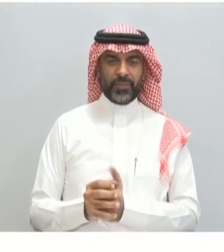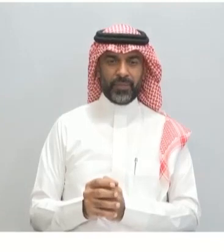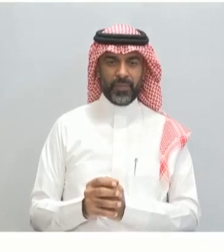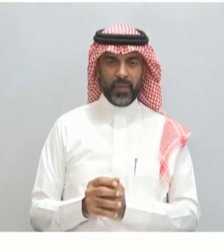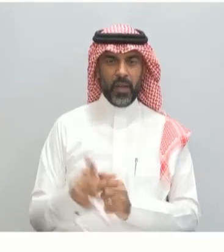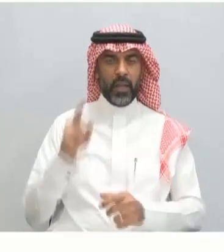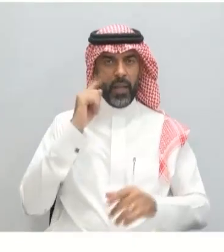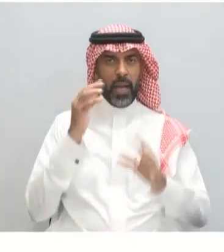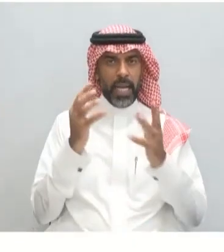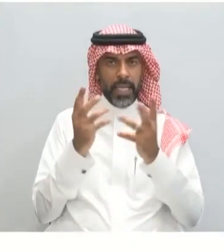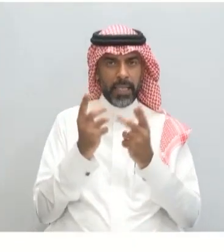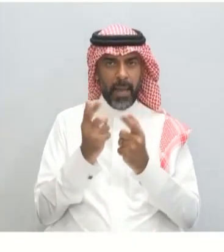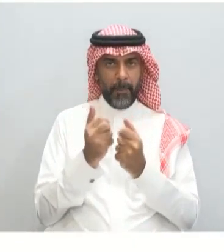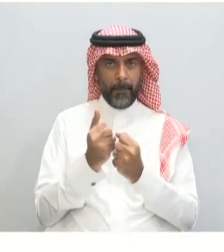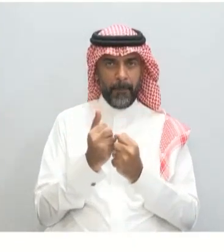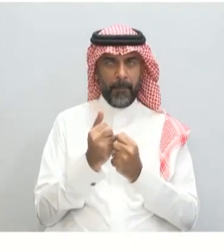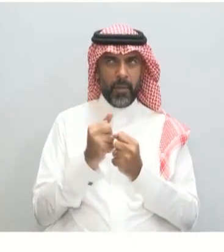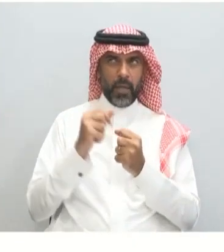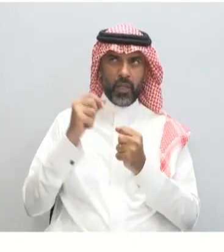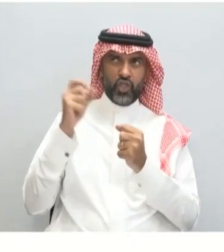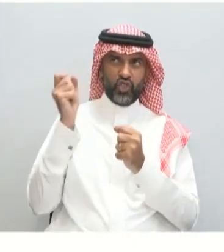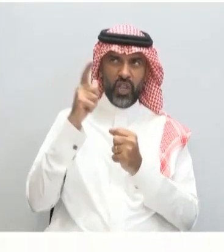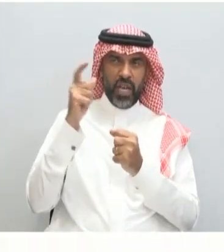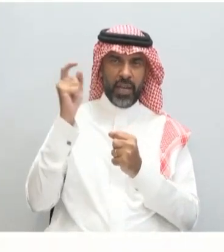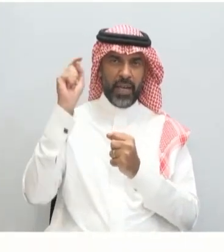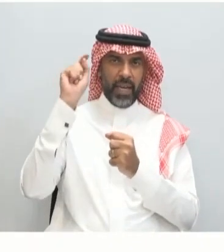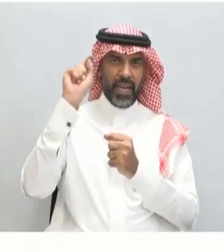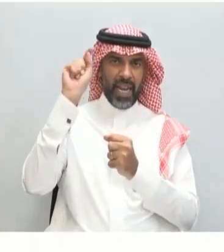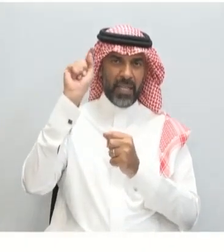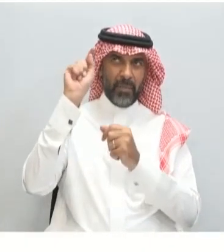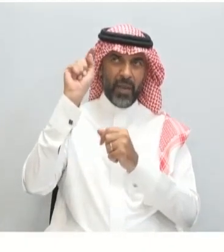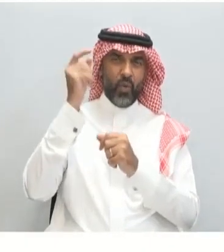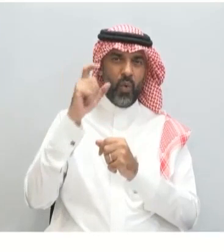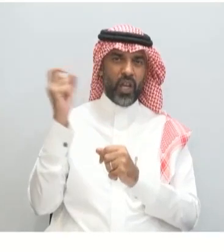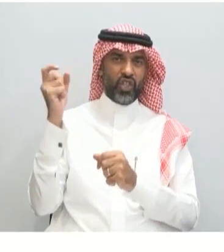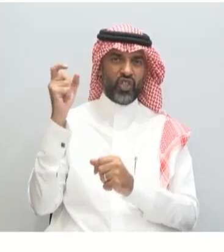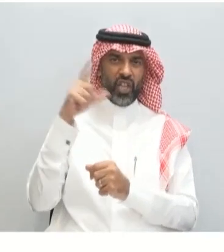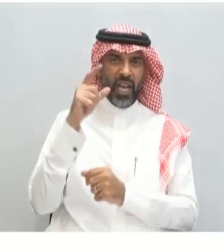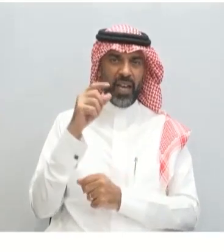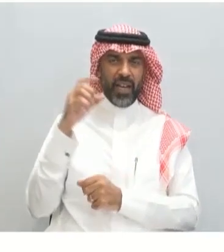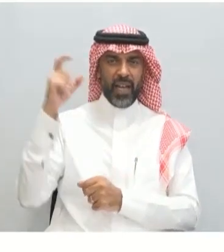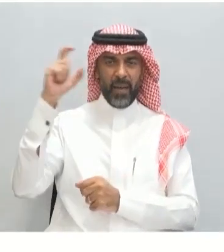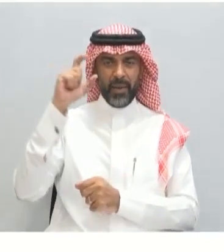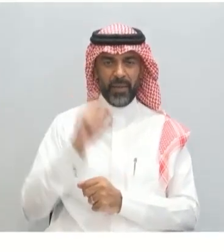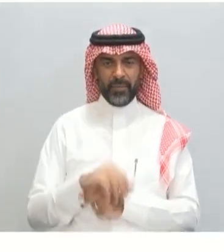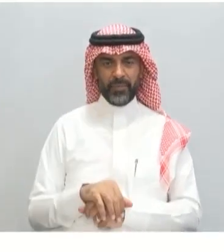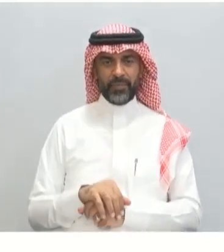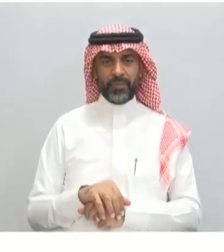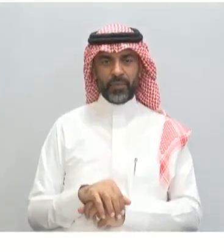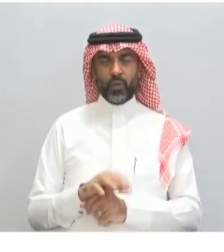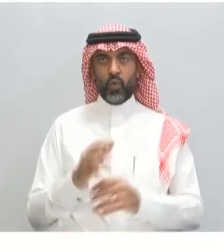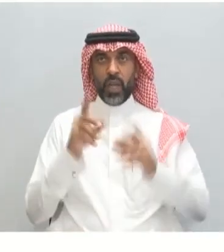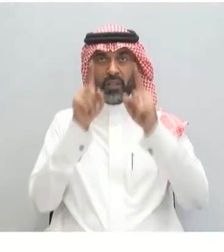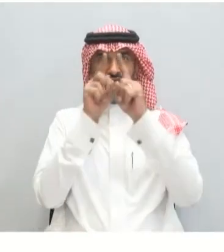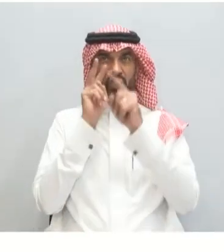كيفيه حساب النجمي الشهر النجمي الشهر القمري واوجه القمر ما هي او ما كيف تظهر لنا